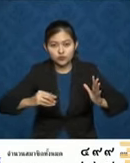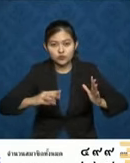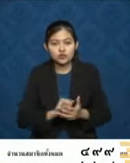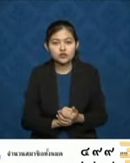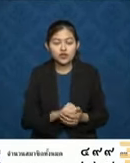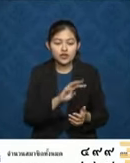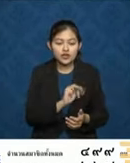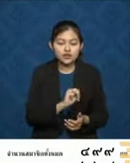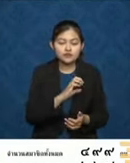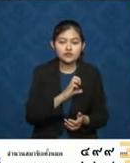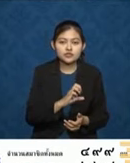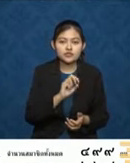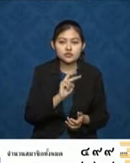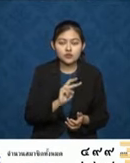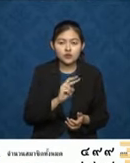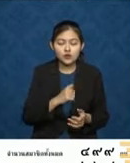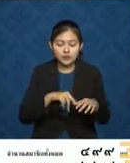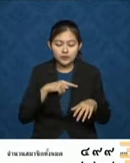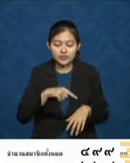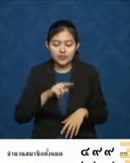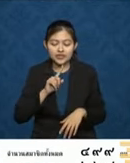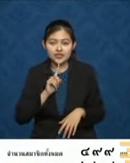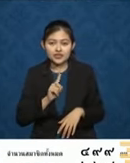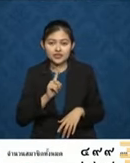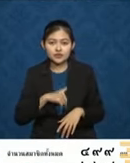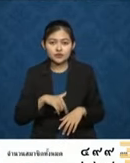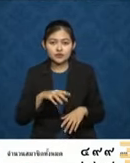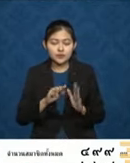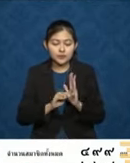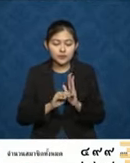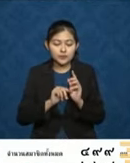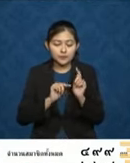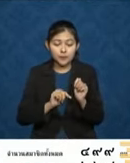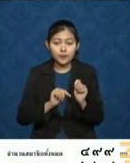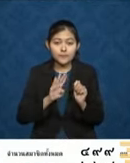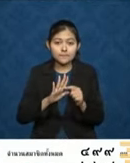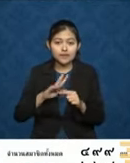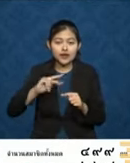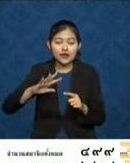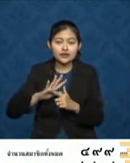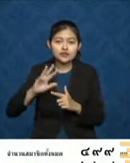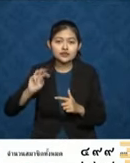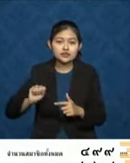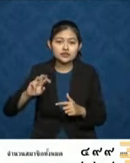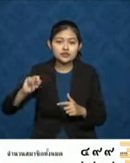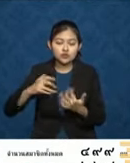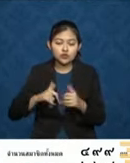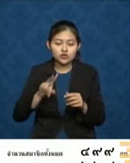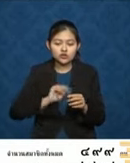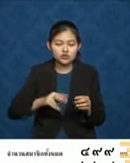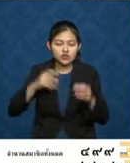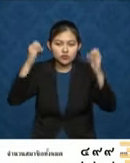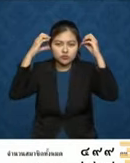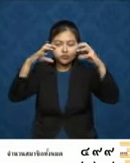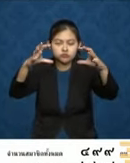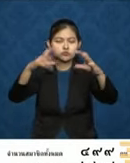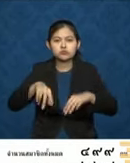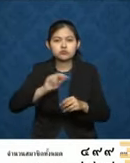mc2สถานีสูบน้ำ P1เขื่อนชนบทครับตำบบลวังแสงพี่น้อง 6หมู่บ้านใช้ร่วมกันปัจจุบันมีไฟฟ้าไม่เพียงพอ